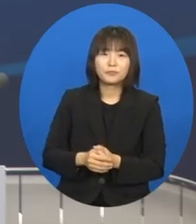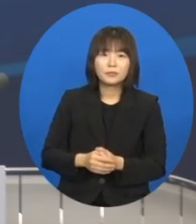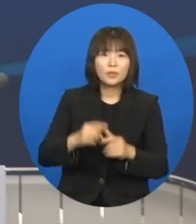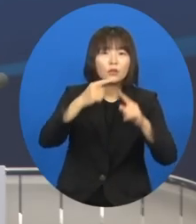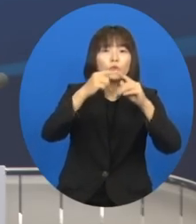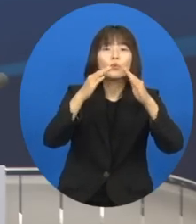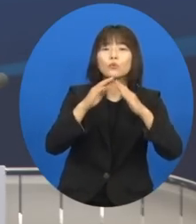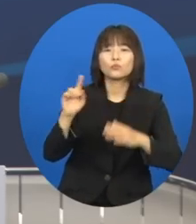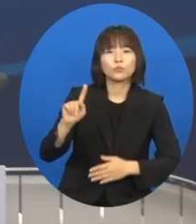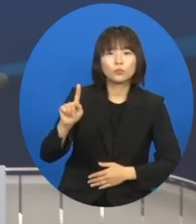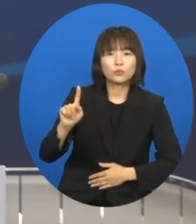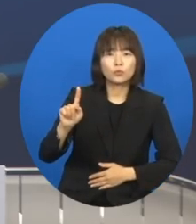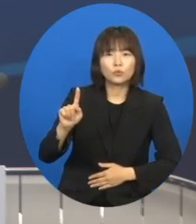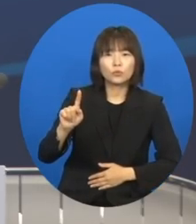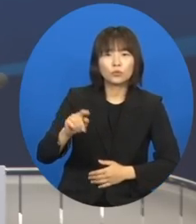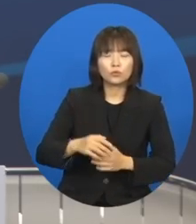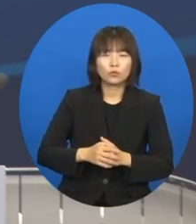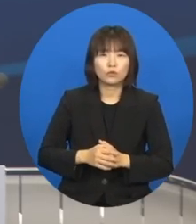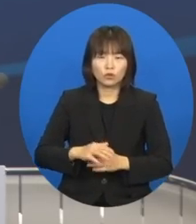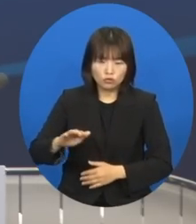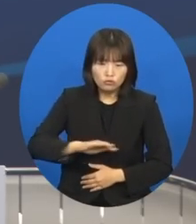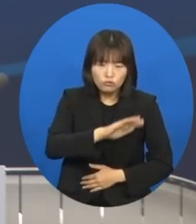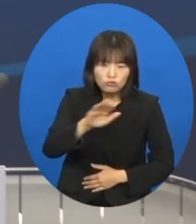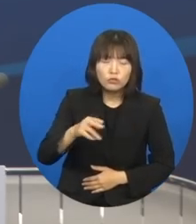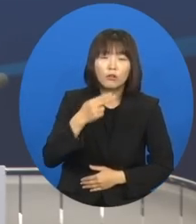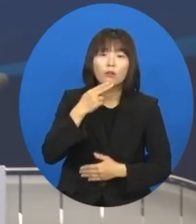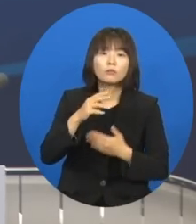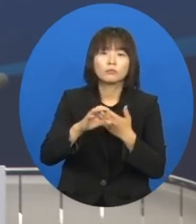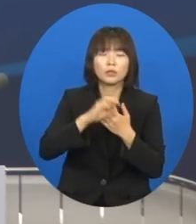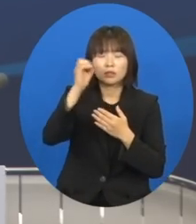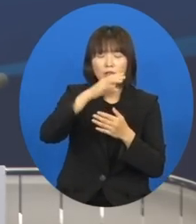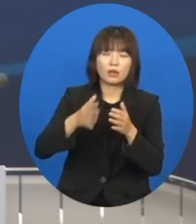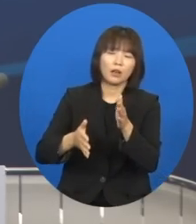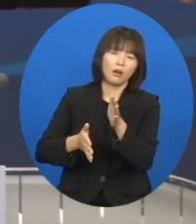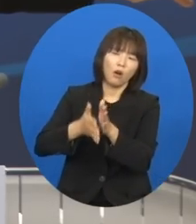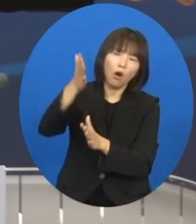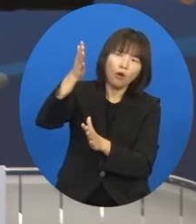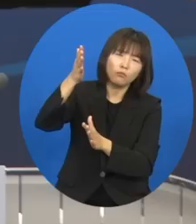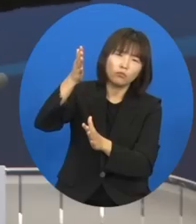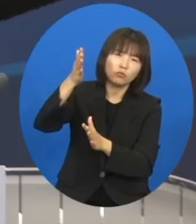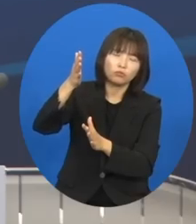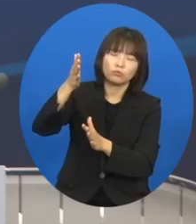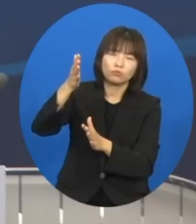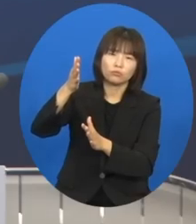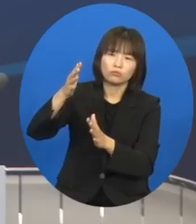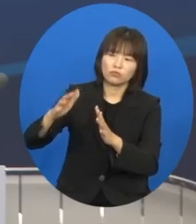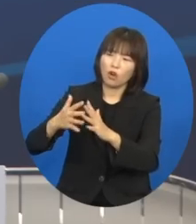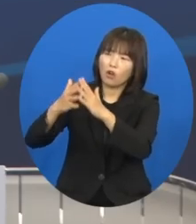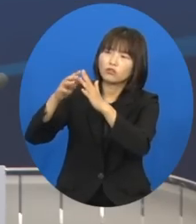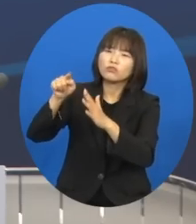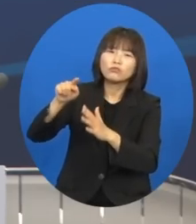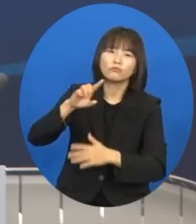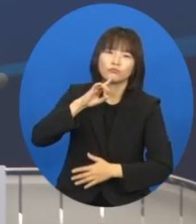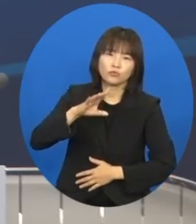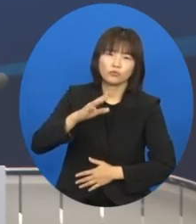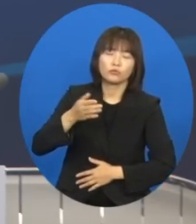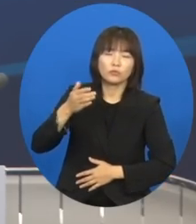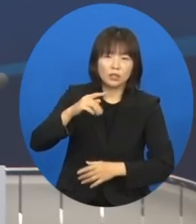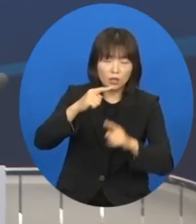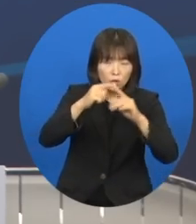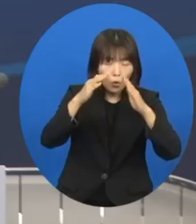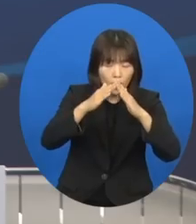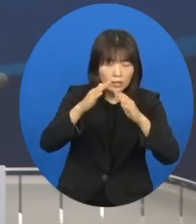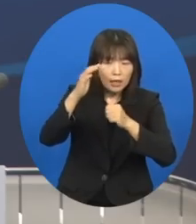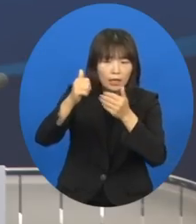교회는 우리가 없으면 그냥 건물의 건축이에요. 근데 교회는 하나님이